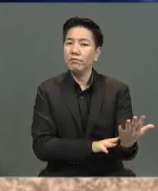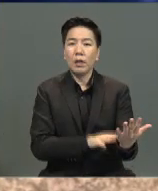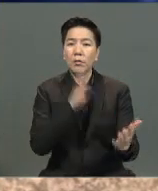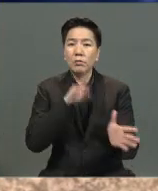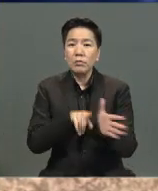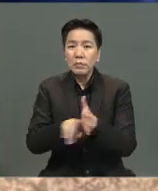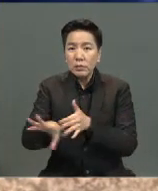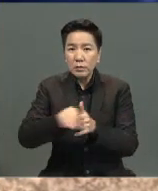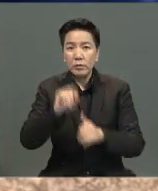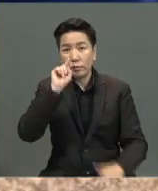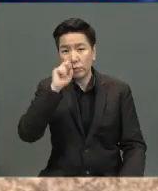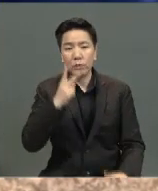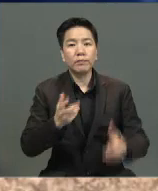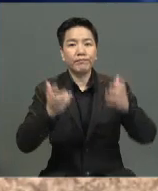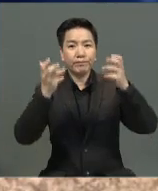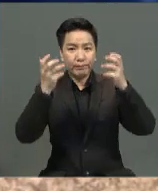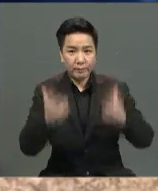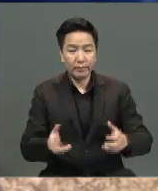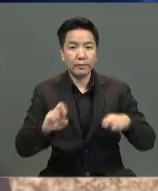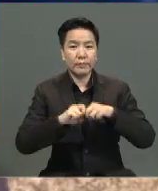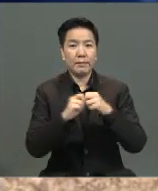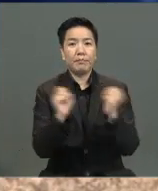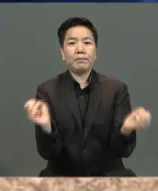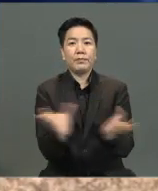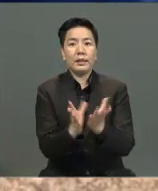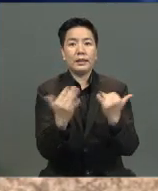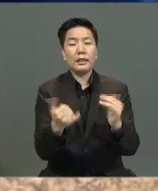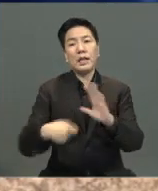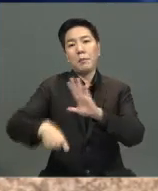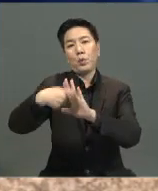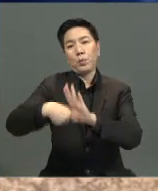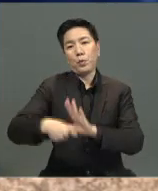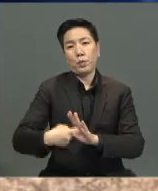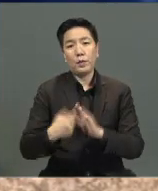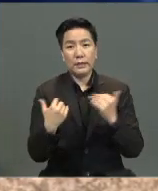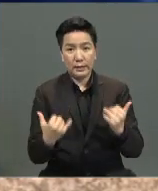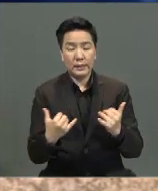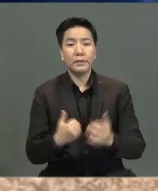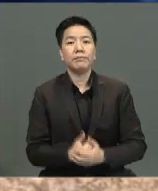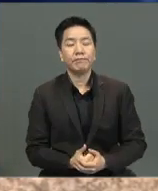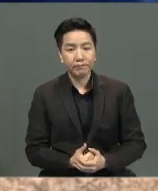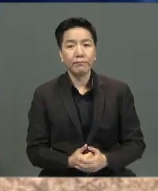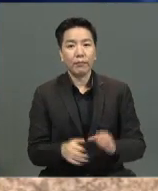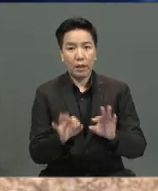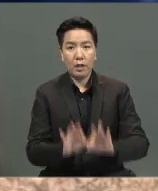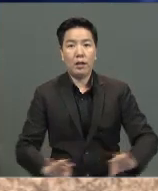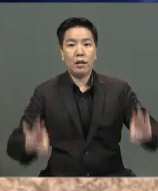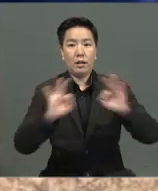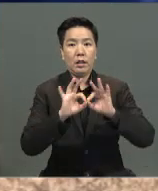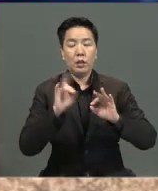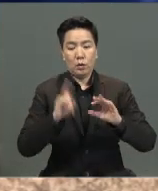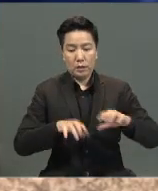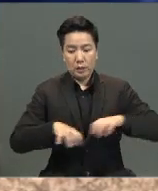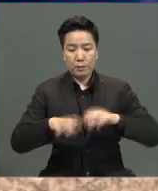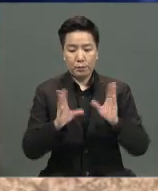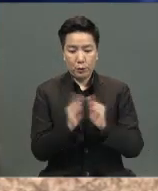2มันเสียหายหนักไปกว่าเดิมอีกเพราะด้วยเหตุผลเหล่านี้จึงมีความจำเป็นที่เราจัดการประชุมในวัน